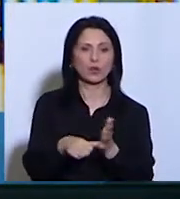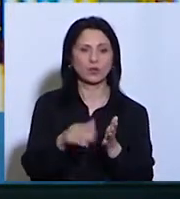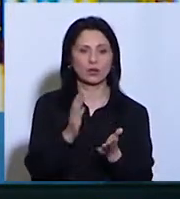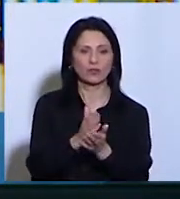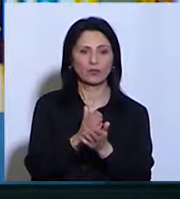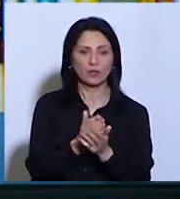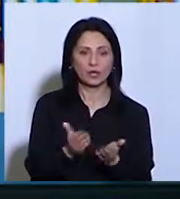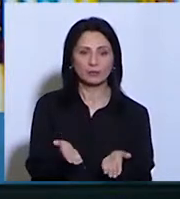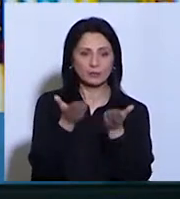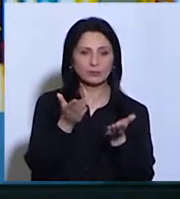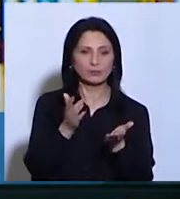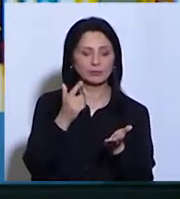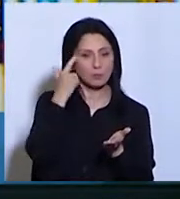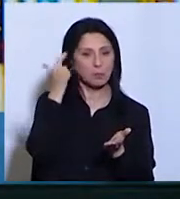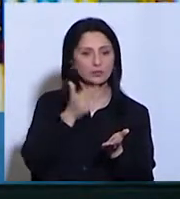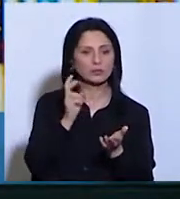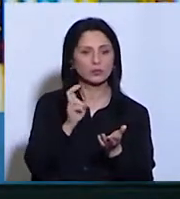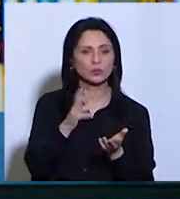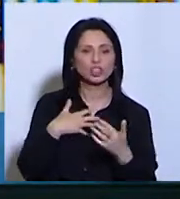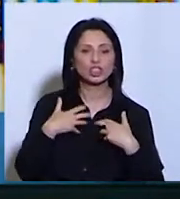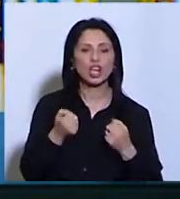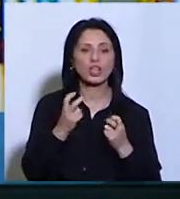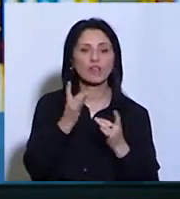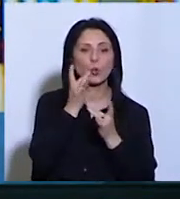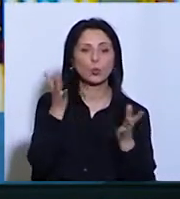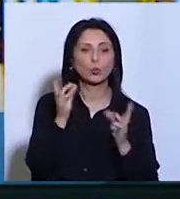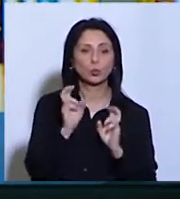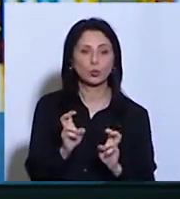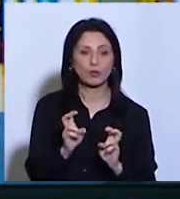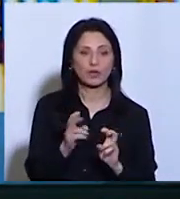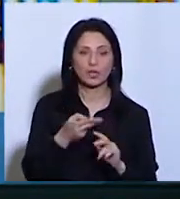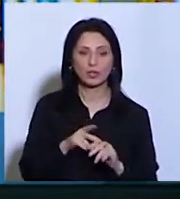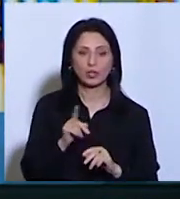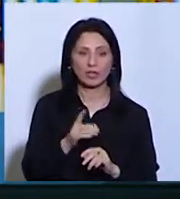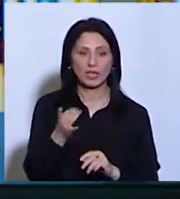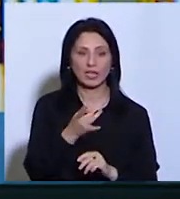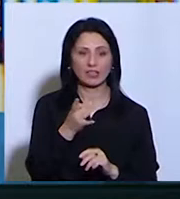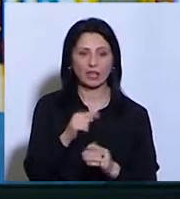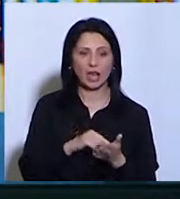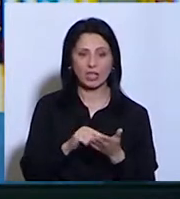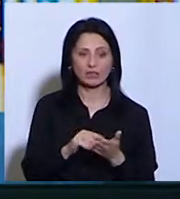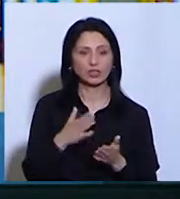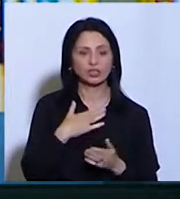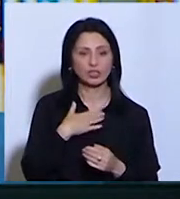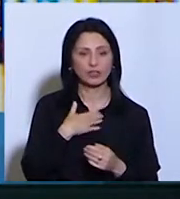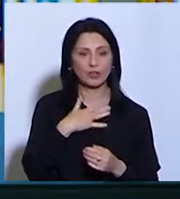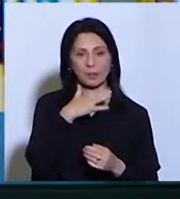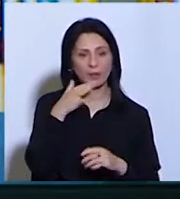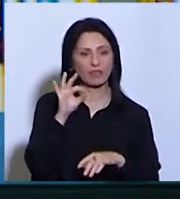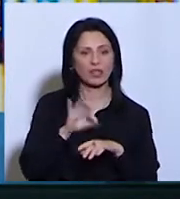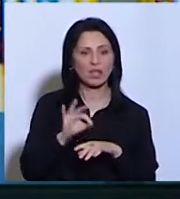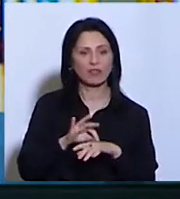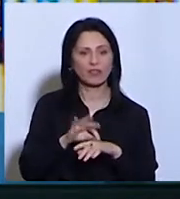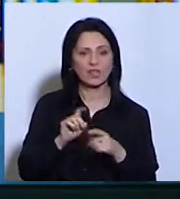რომ ავამაღლოთ მოსახლეობაში ჯანდაცვითი კულტურა. იმიტომ რომ კიდევ ერთხელ ხაზს უსვამ, რომ ჩვენ ბევრ